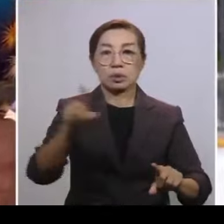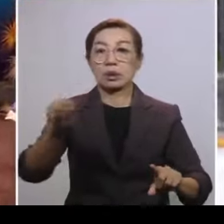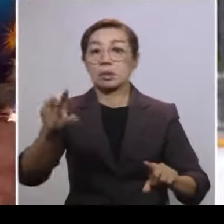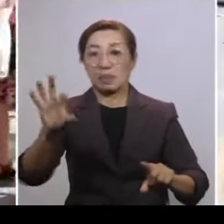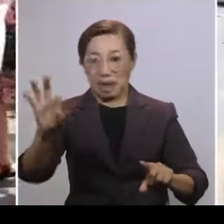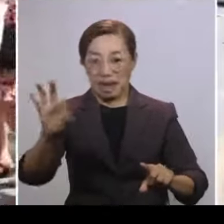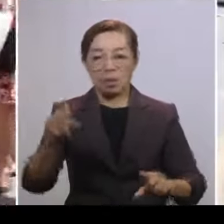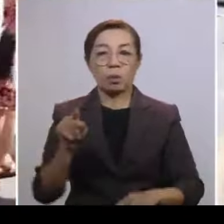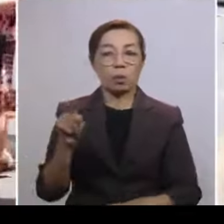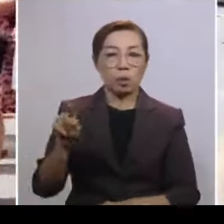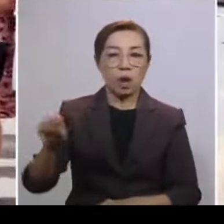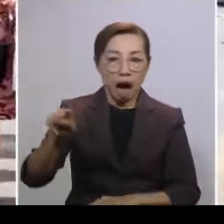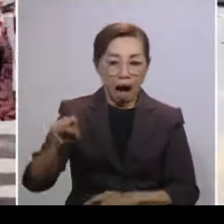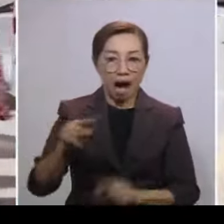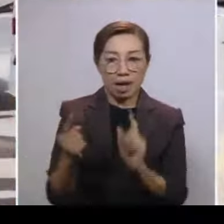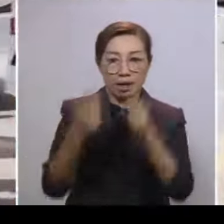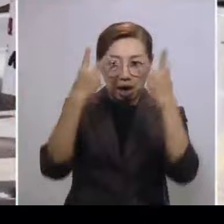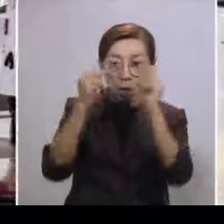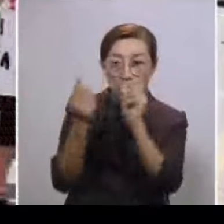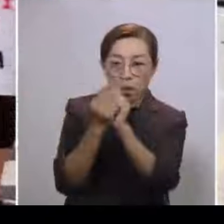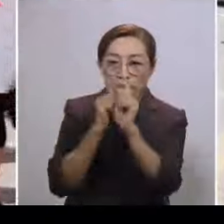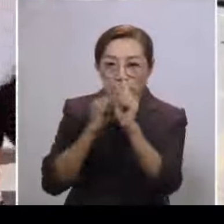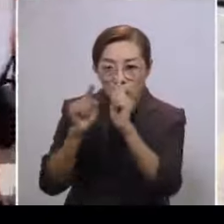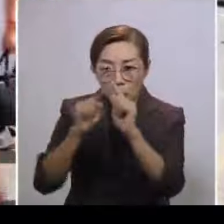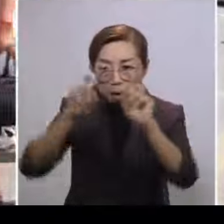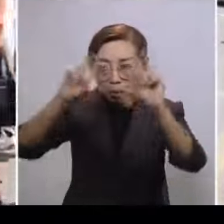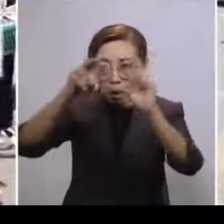มกราคมมีหลายเรื่องหลายประเด็นที่จะพูดคุยกันด้วยค่ะ